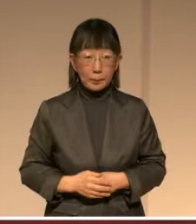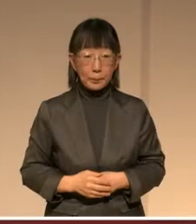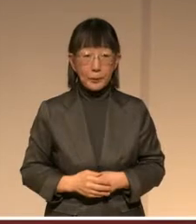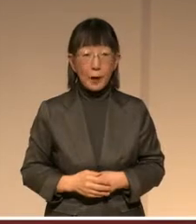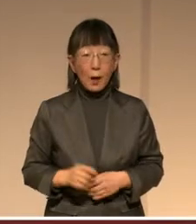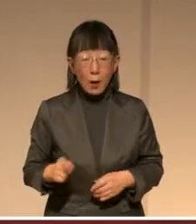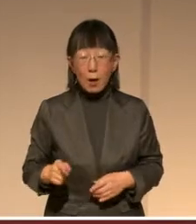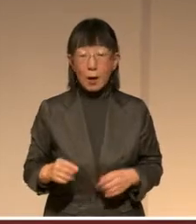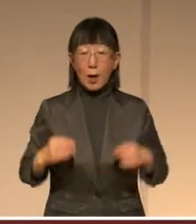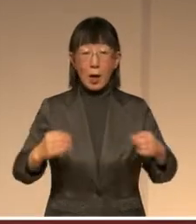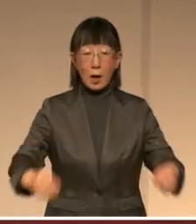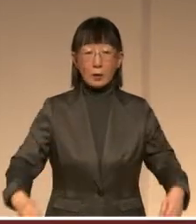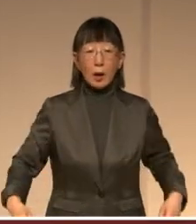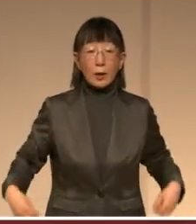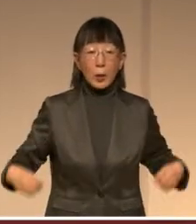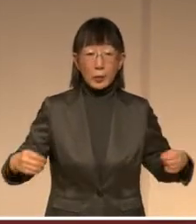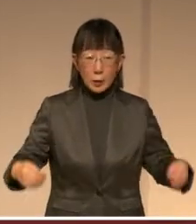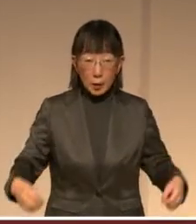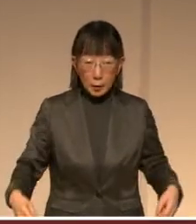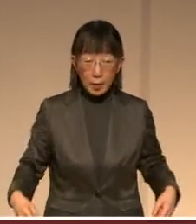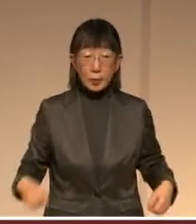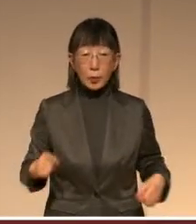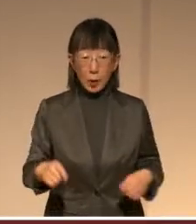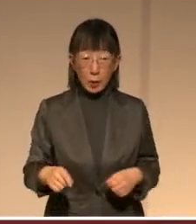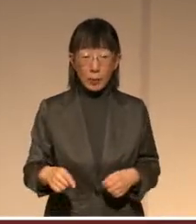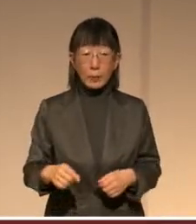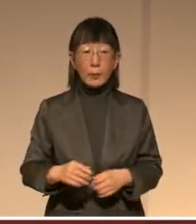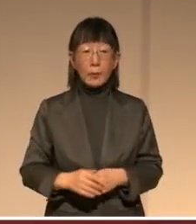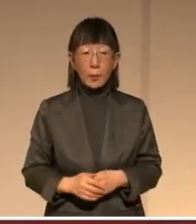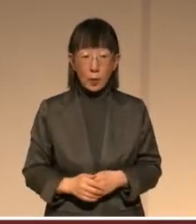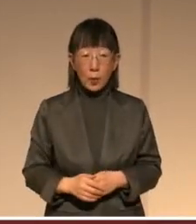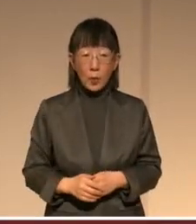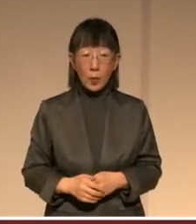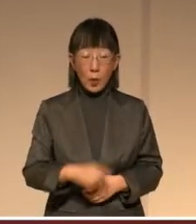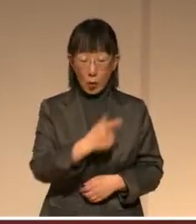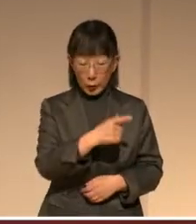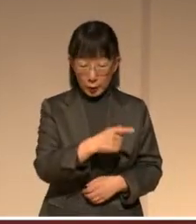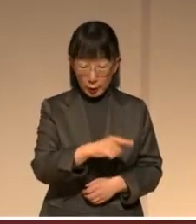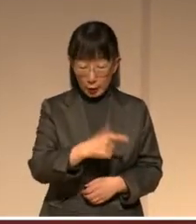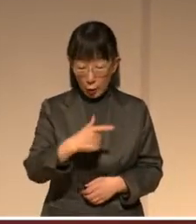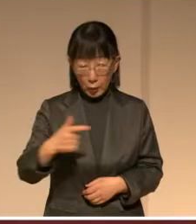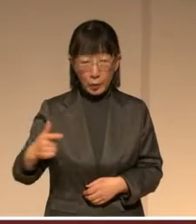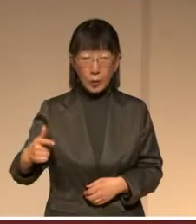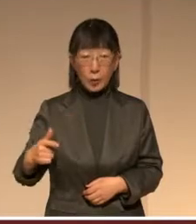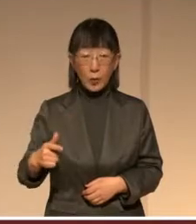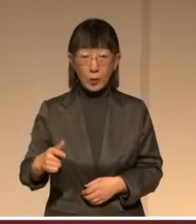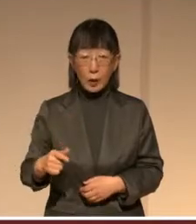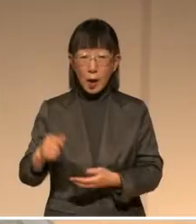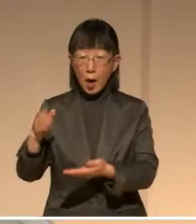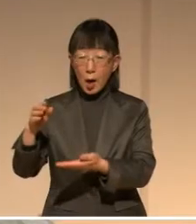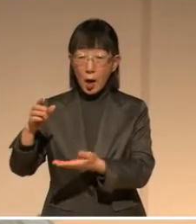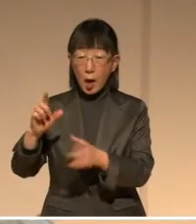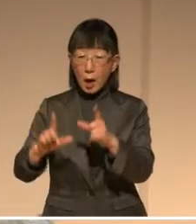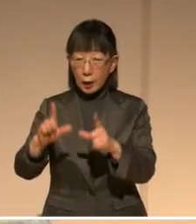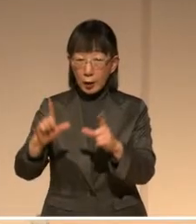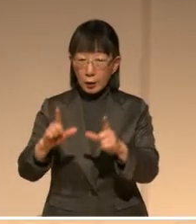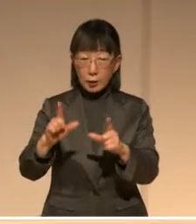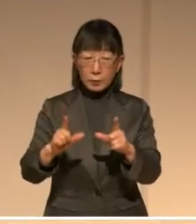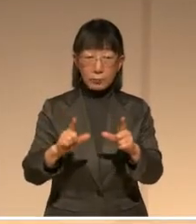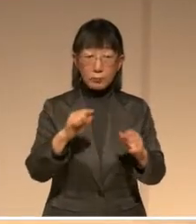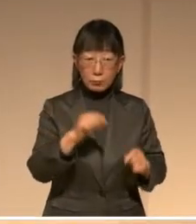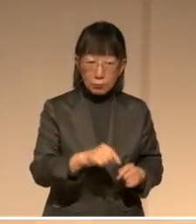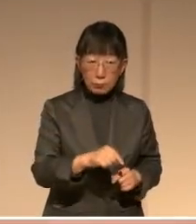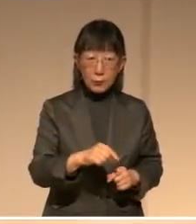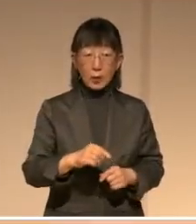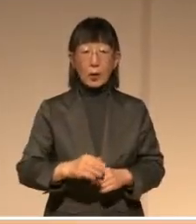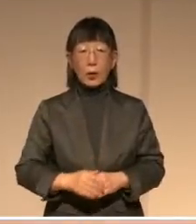車椅子自体を好む機に置くだけじゃなくて本当にいろんな向きに置いたり動かしたりして使っていらっしゃいますけどどう